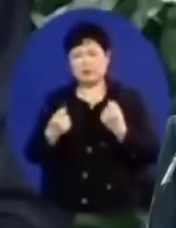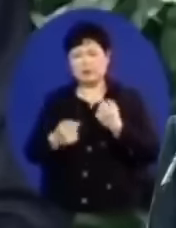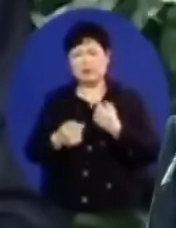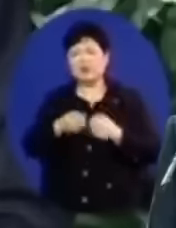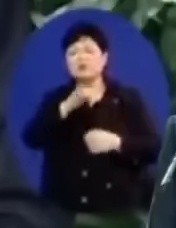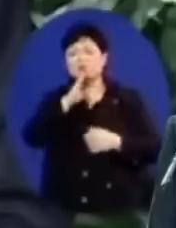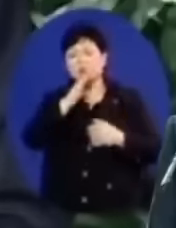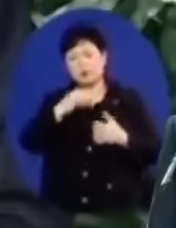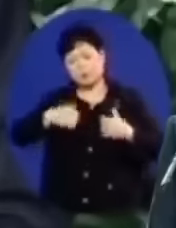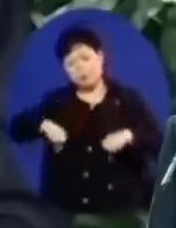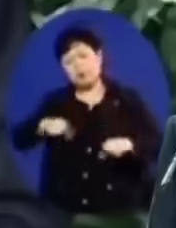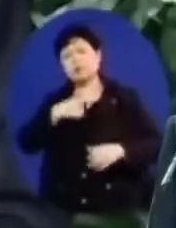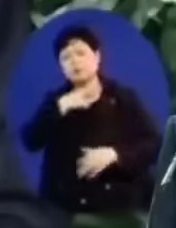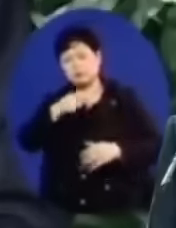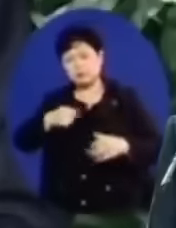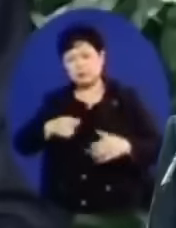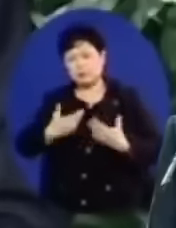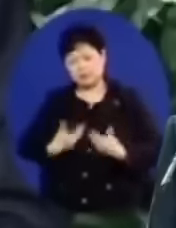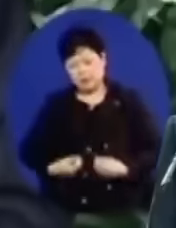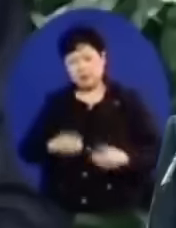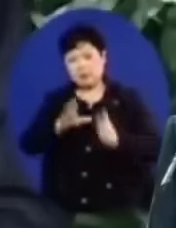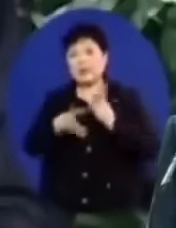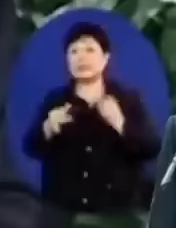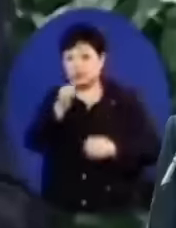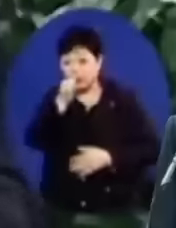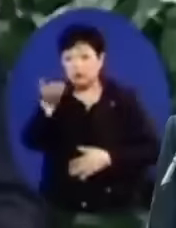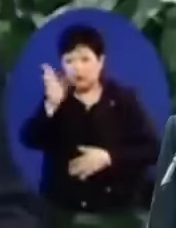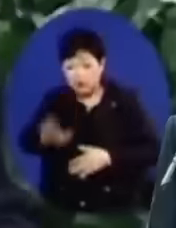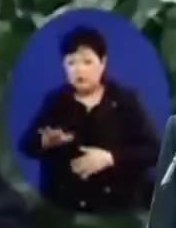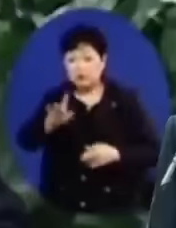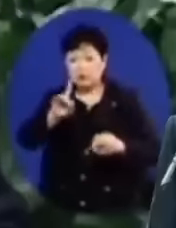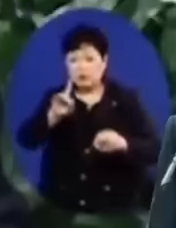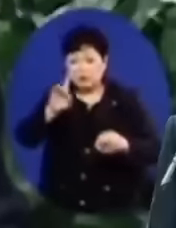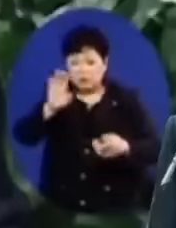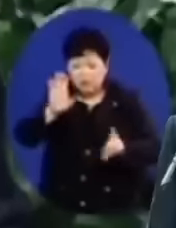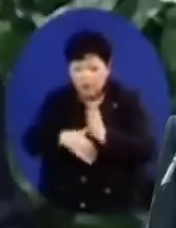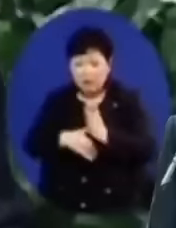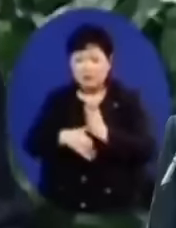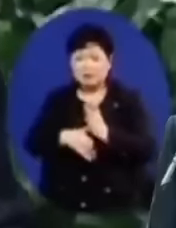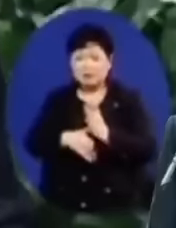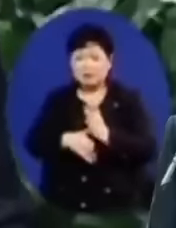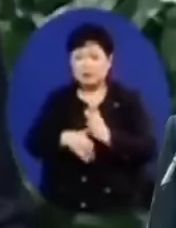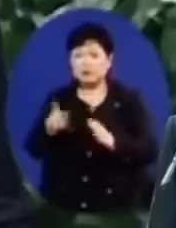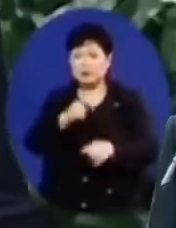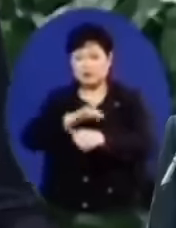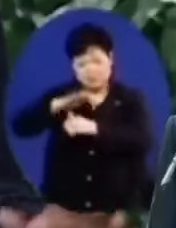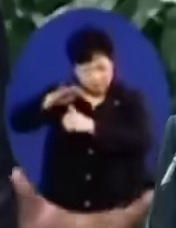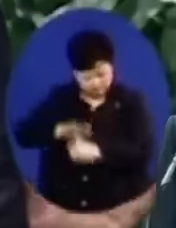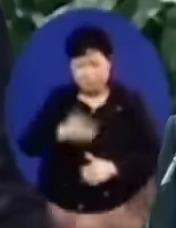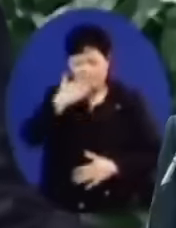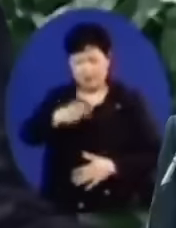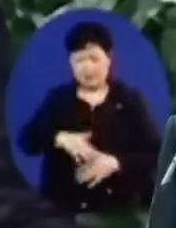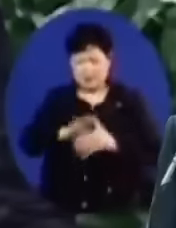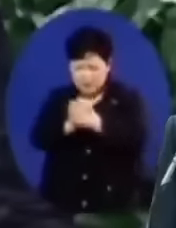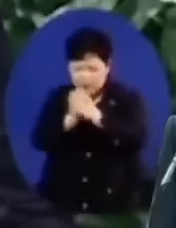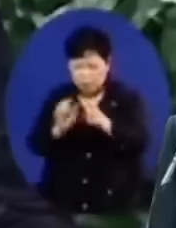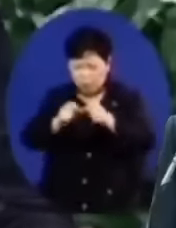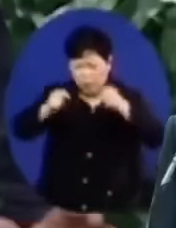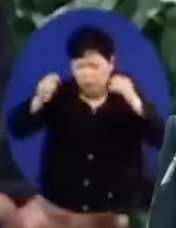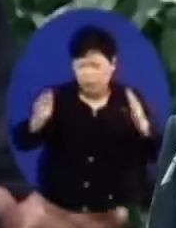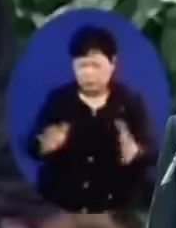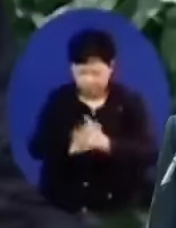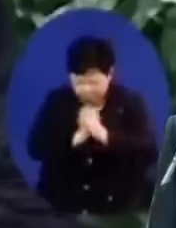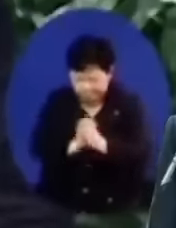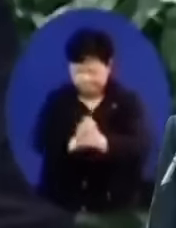절망이 다가올 때가 많이 있어요. 근데 그 고비를 넘어야 되는 것입니다. 기도 한참 하다가